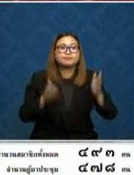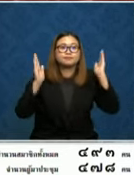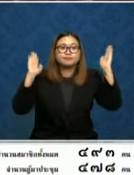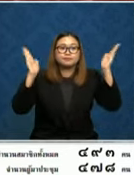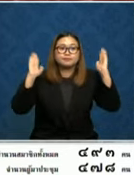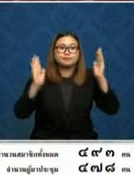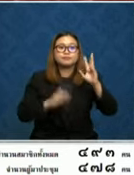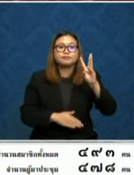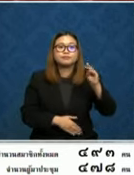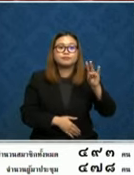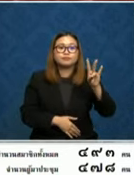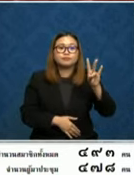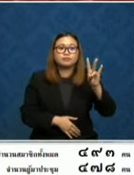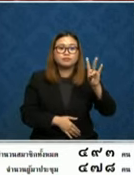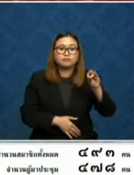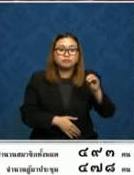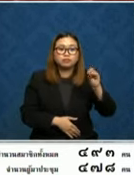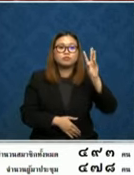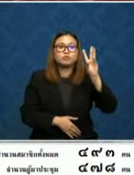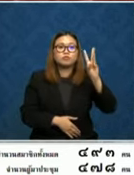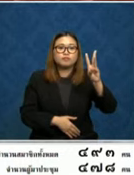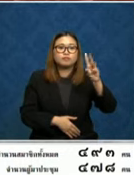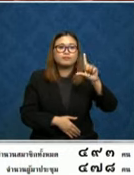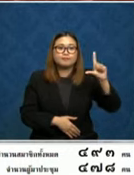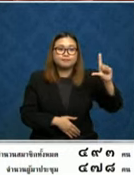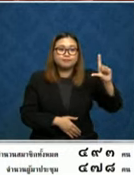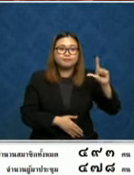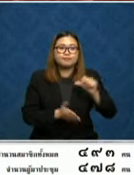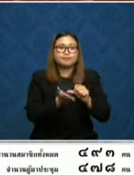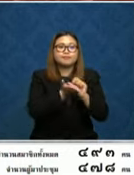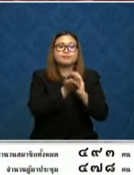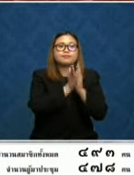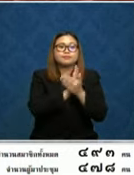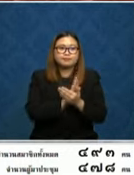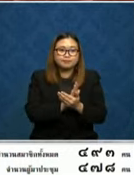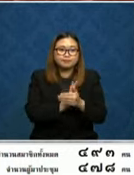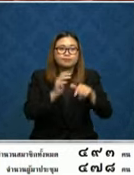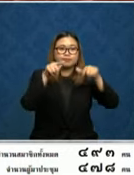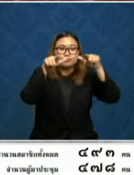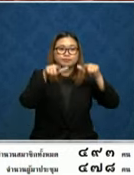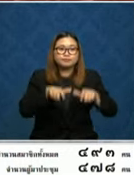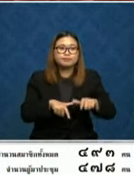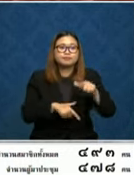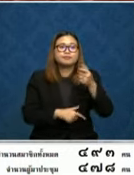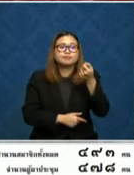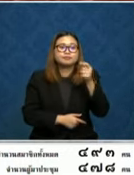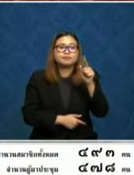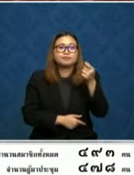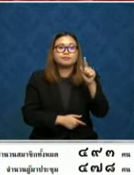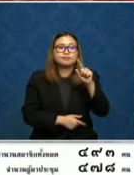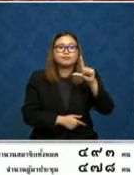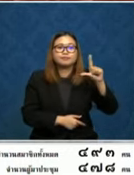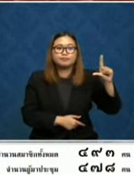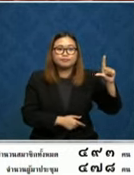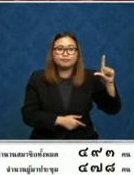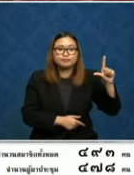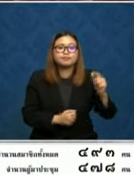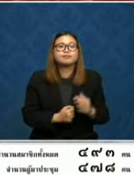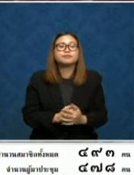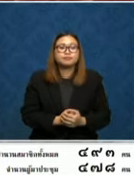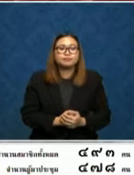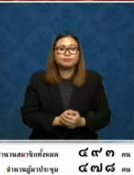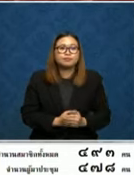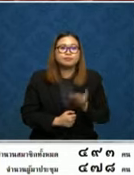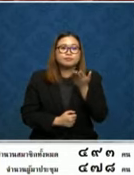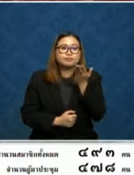ล้านบาทนะครับผมปรับลดลงไปเล็กน้อยครับ11ล้าน6แสนบาทนะครับก็ไม่ได้ติดใจในงบประมาณมากมายแต่ผ